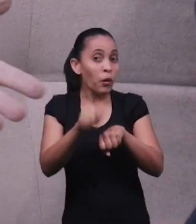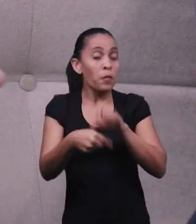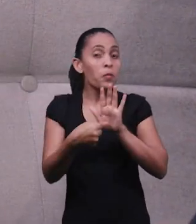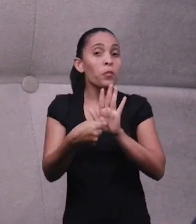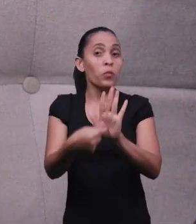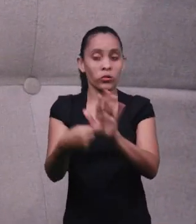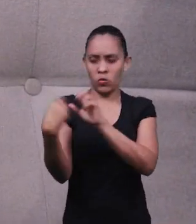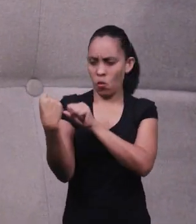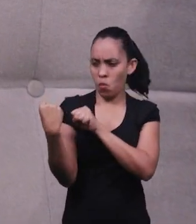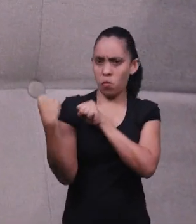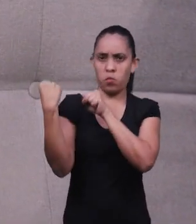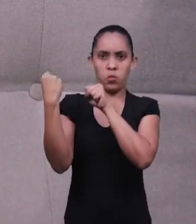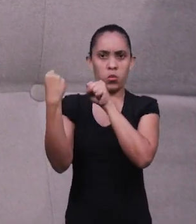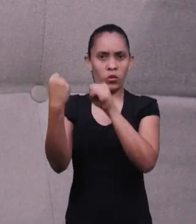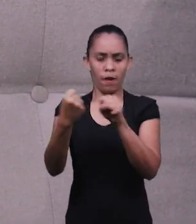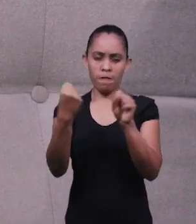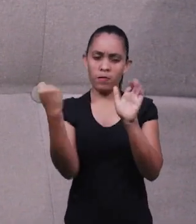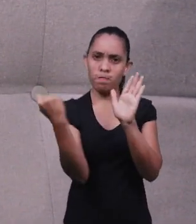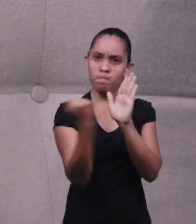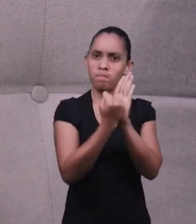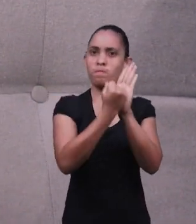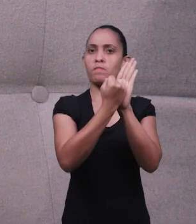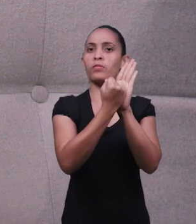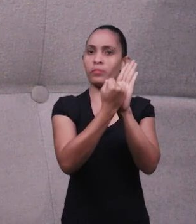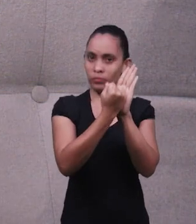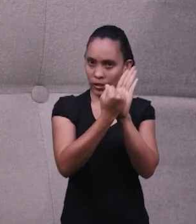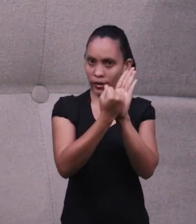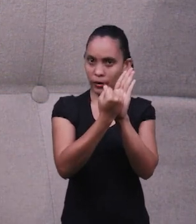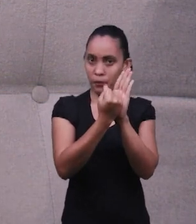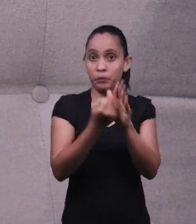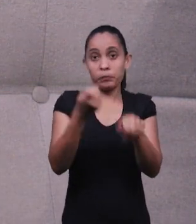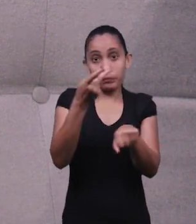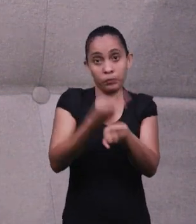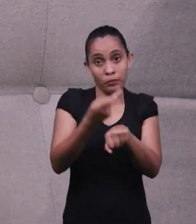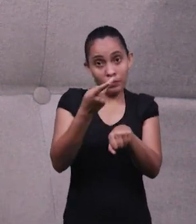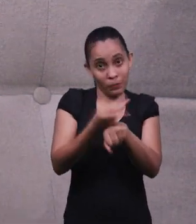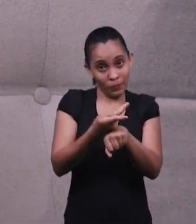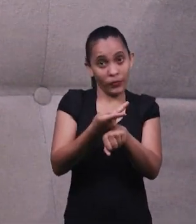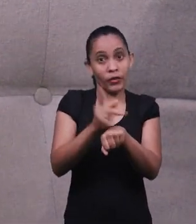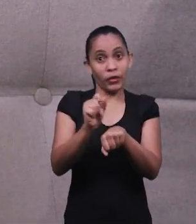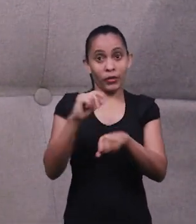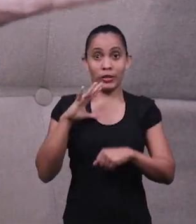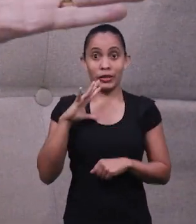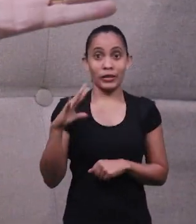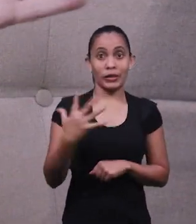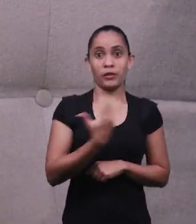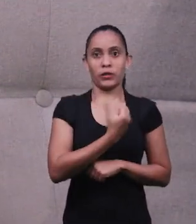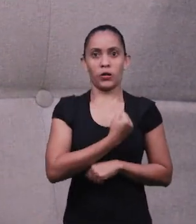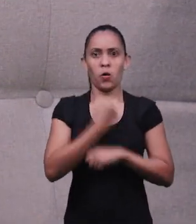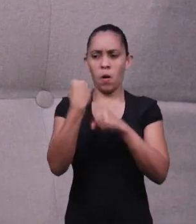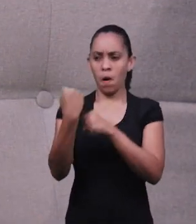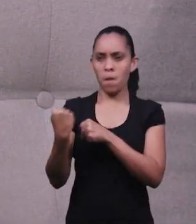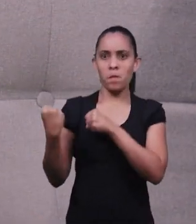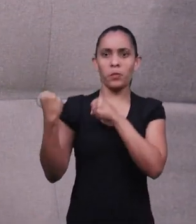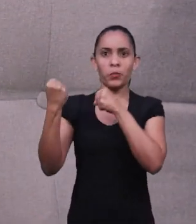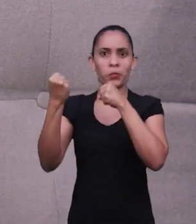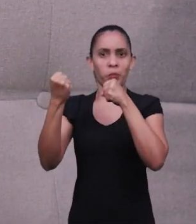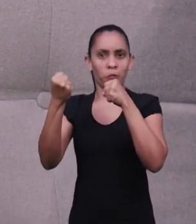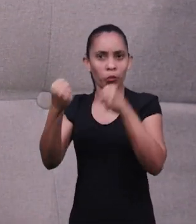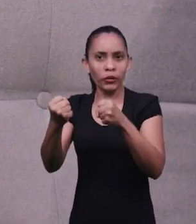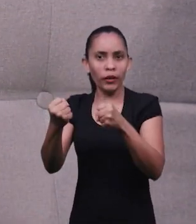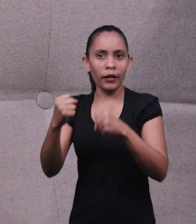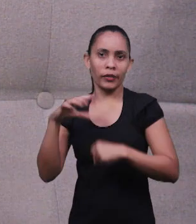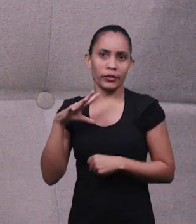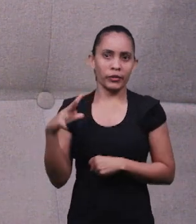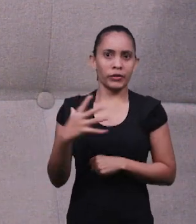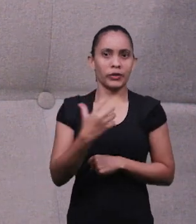clou, c'est ce qui fixe. Et l'argent parle du salut. Donc c'est le pouvoir du salut fixé dans